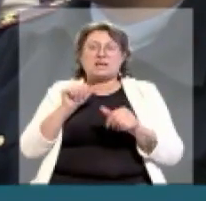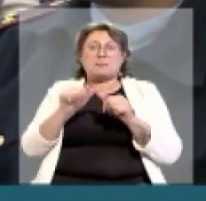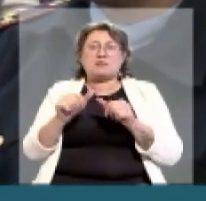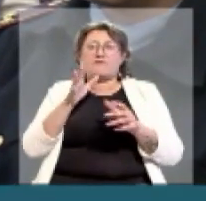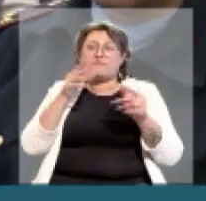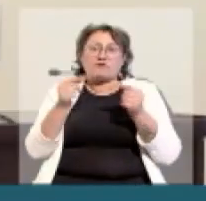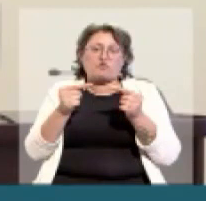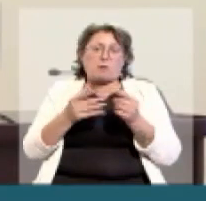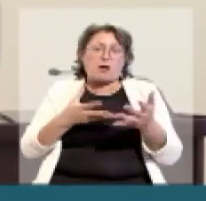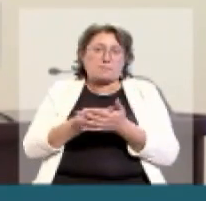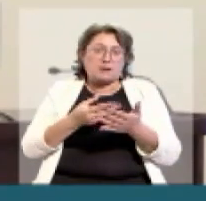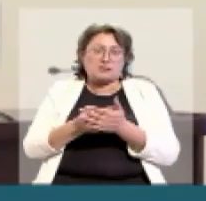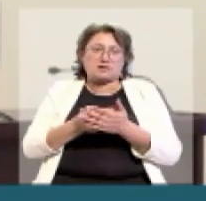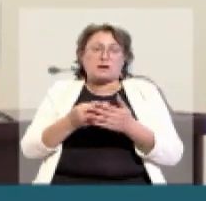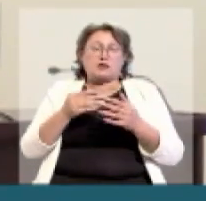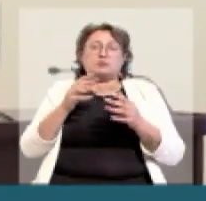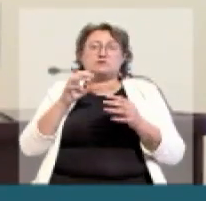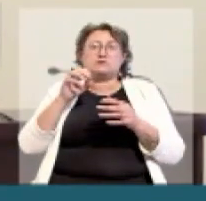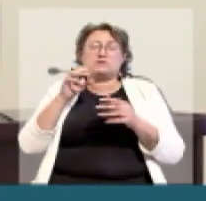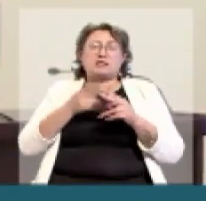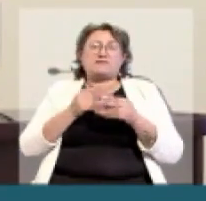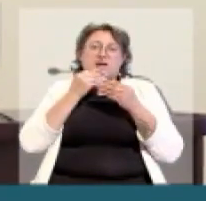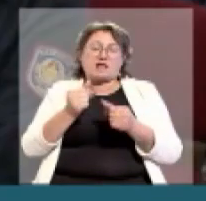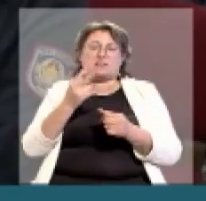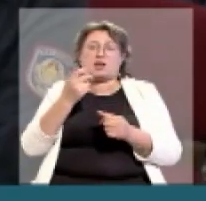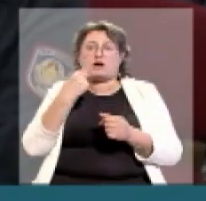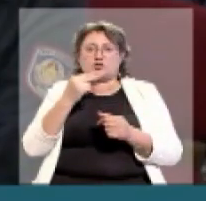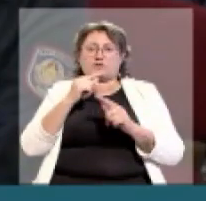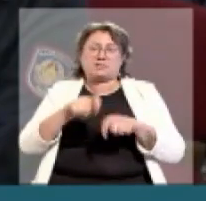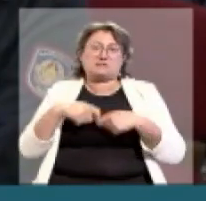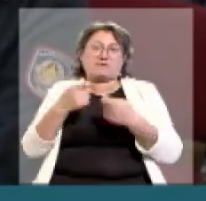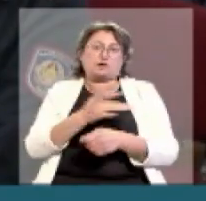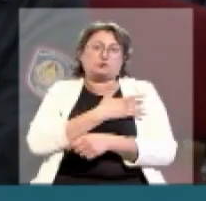именно своевременная оплата коммунального счета влияет на качество